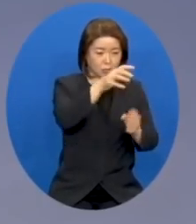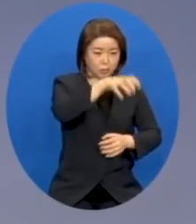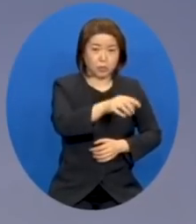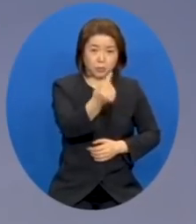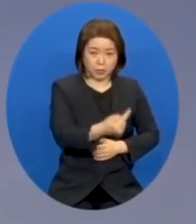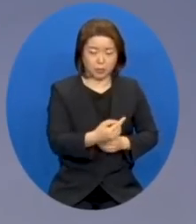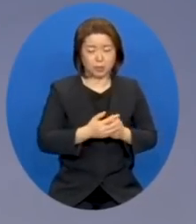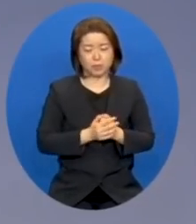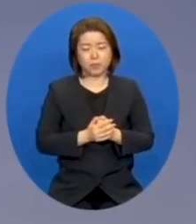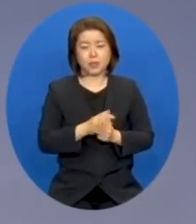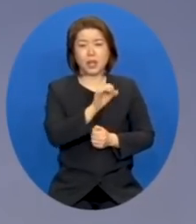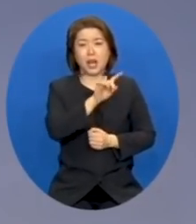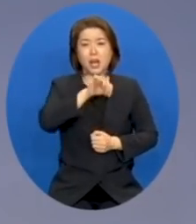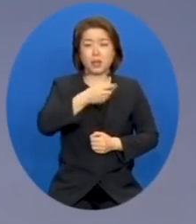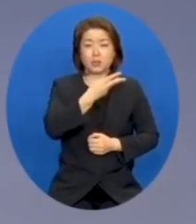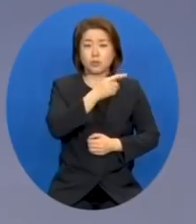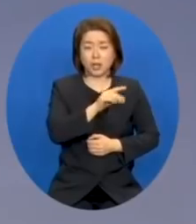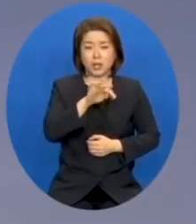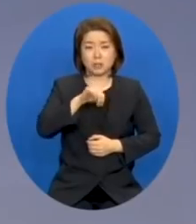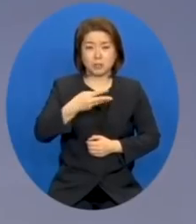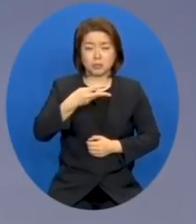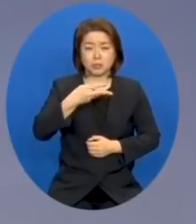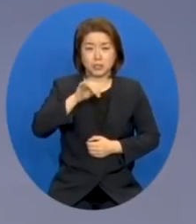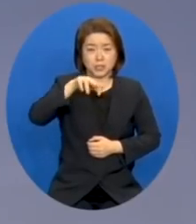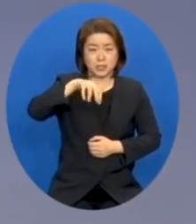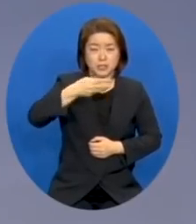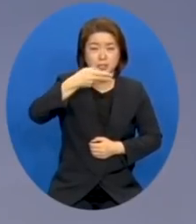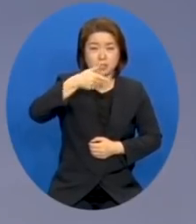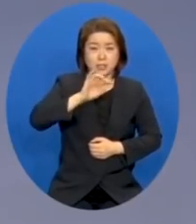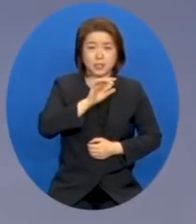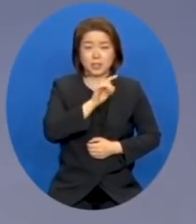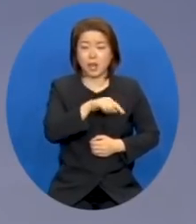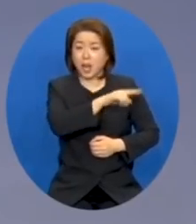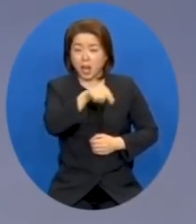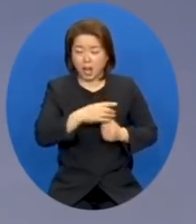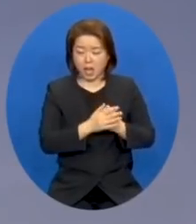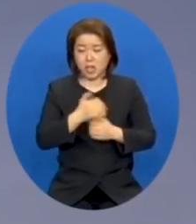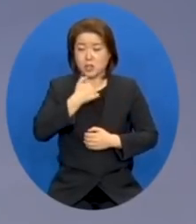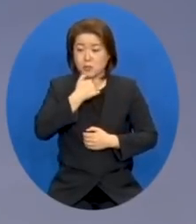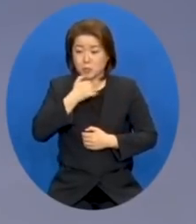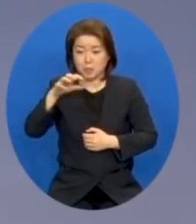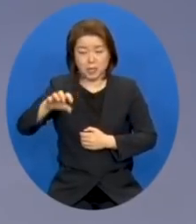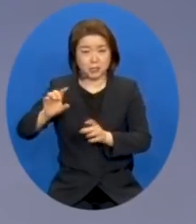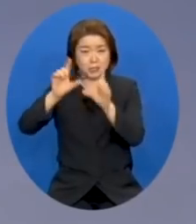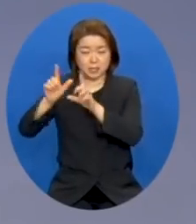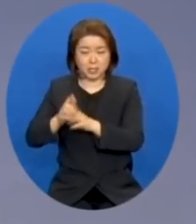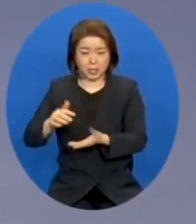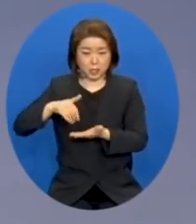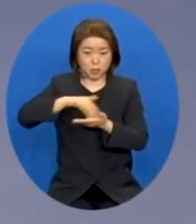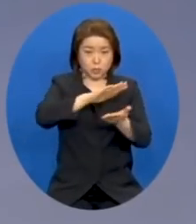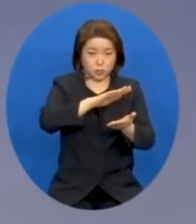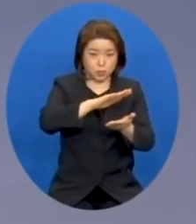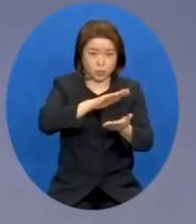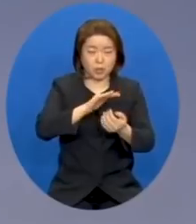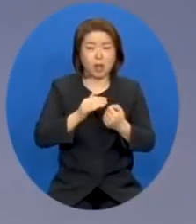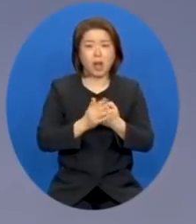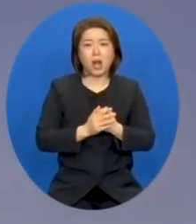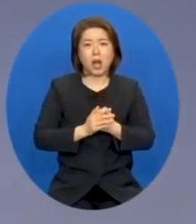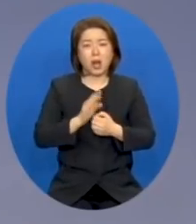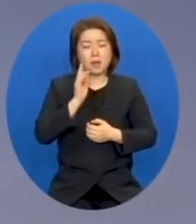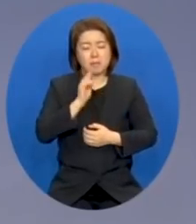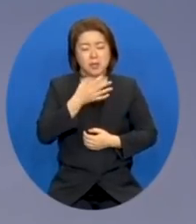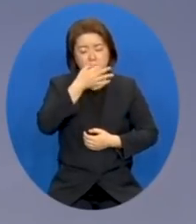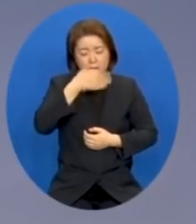이아 굴러 플레이스가 부분은 로마에서 살다가 추방을 당해서 그래서 아주